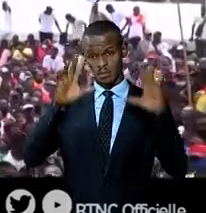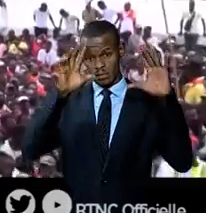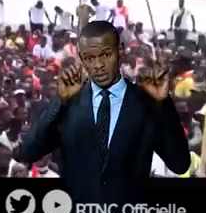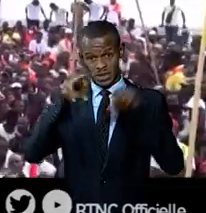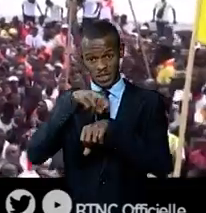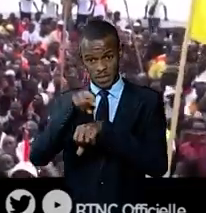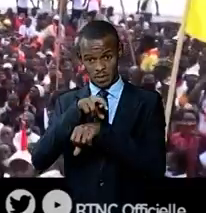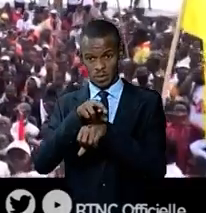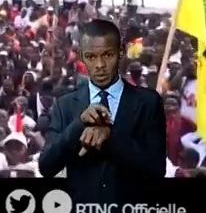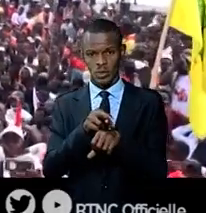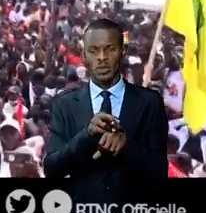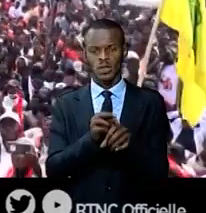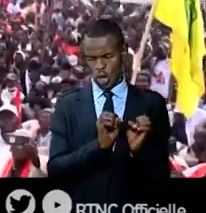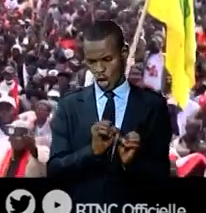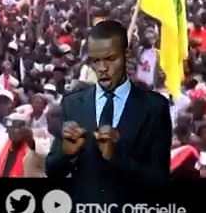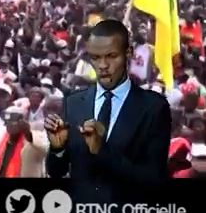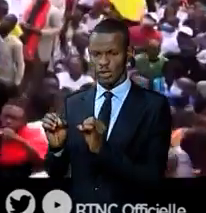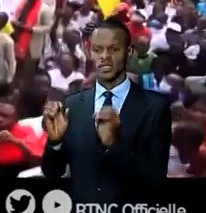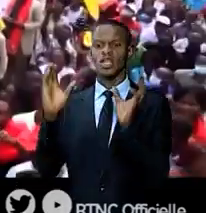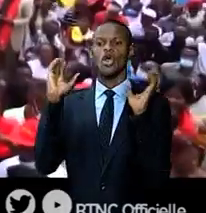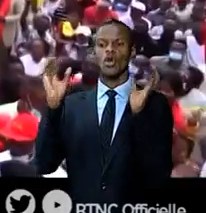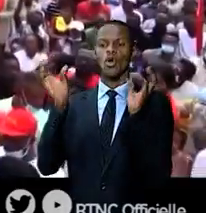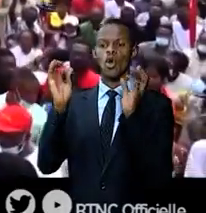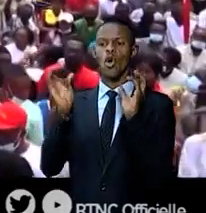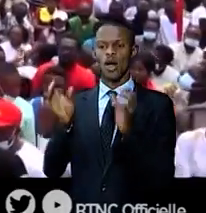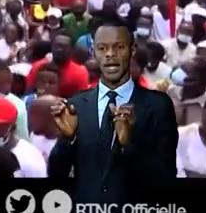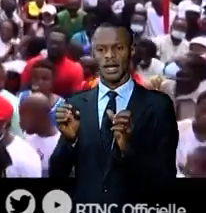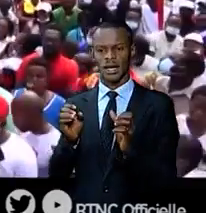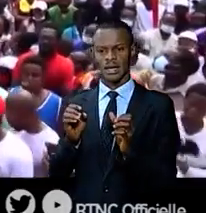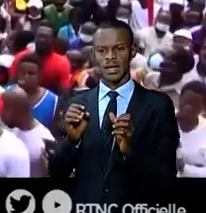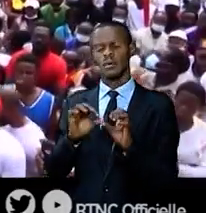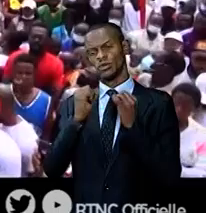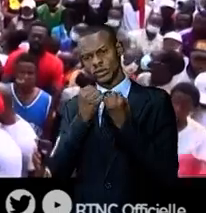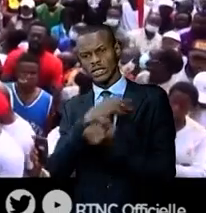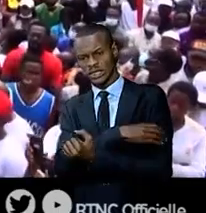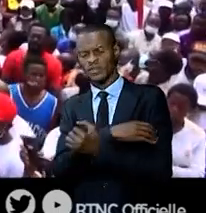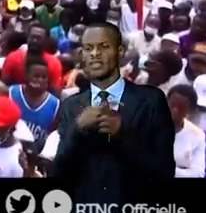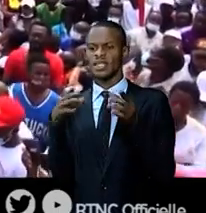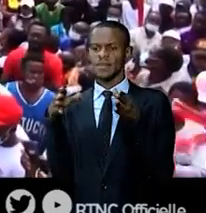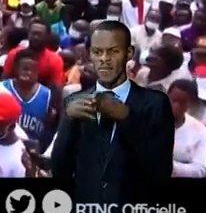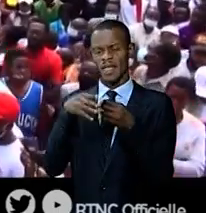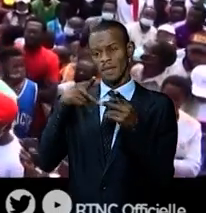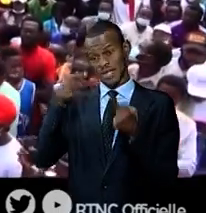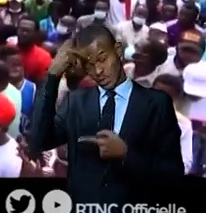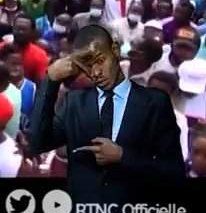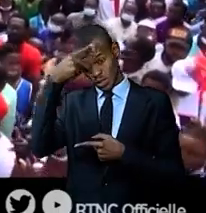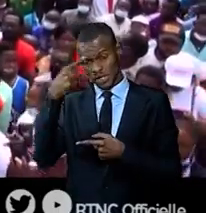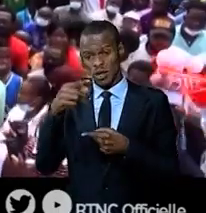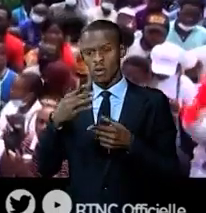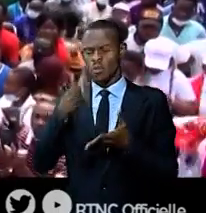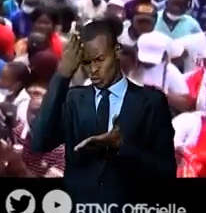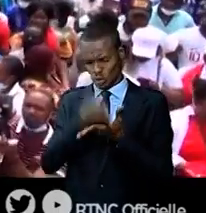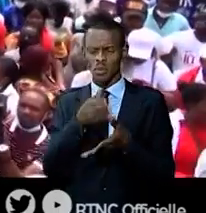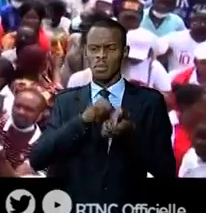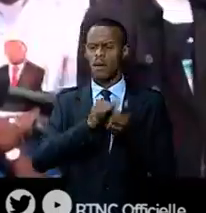politique et de la société civile pour mettre fin à la crise qui sévit actuellement au pays. Tout en réaffirmant son autonomie politique et